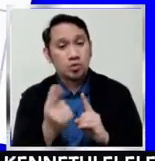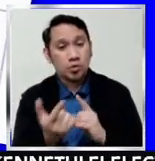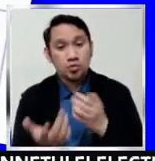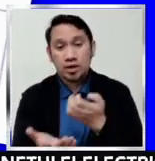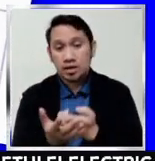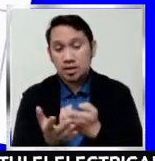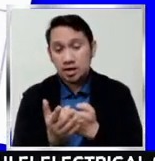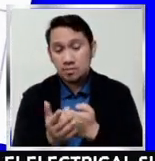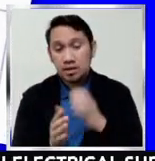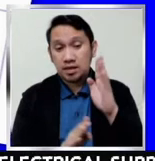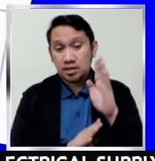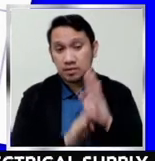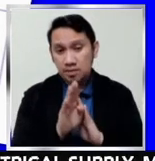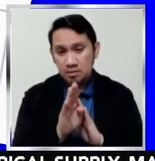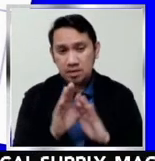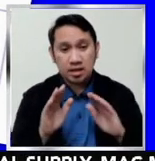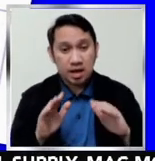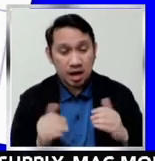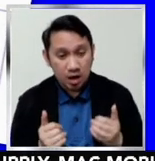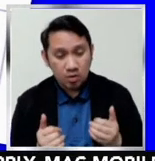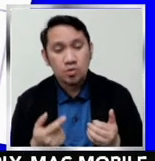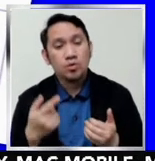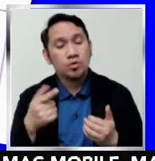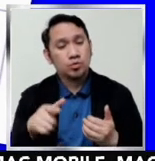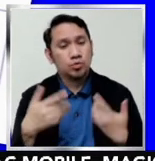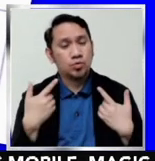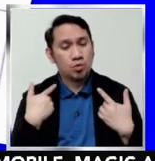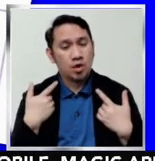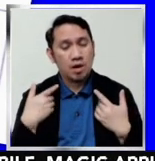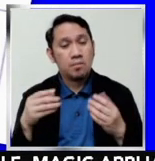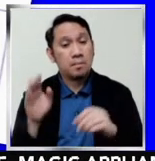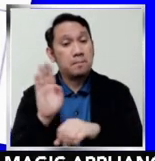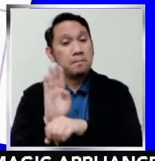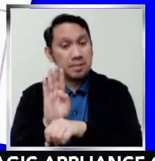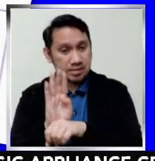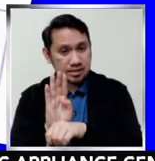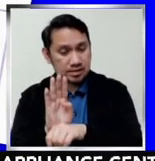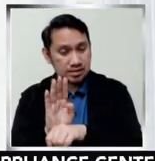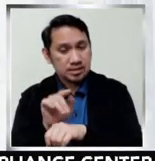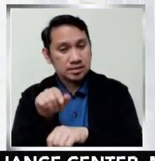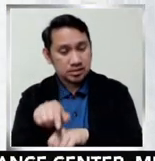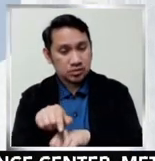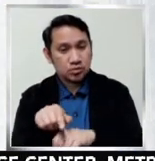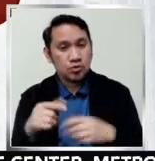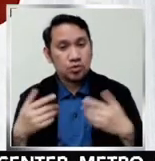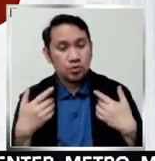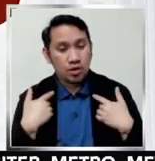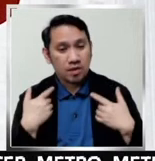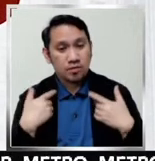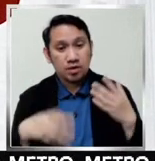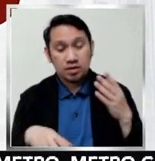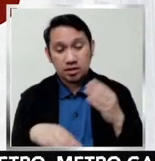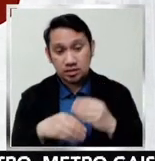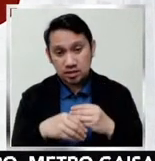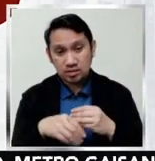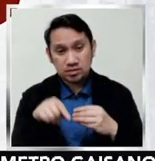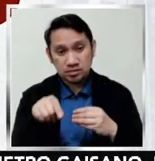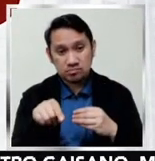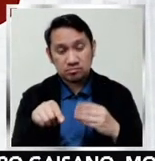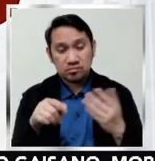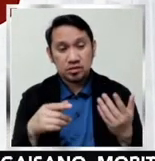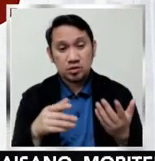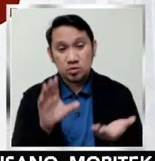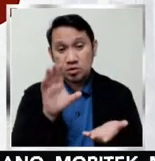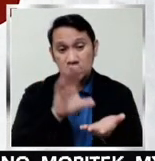sa pamamagitan ng mga kumikitang investment na magpapahaba sa buhay ng pondo. Ang inisyal na kapital ng